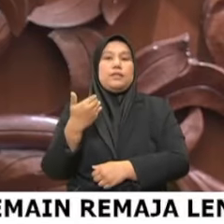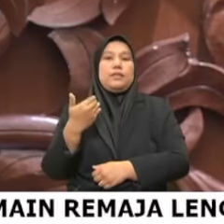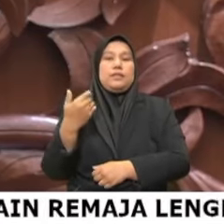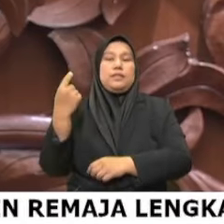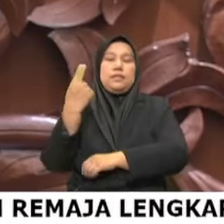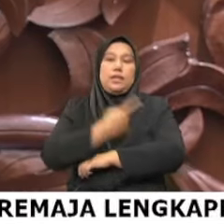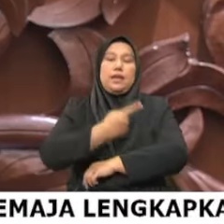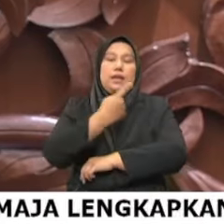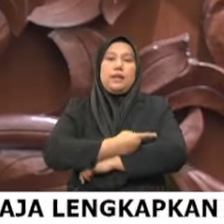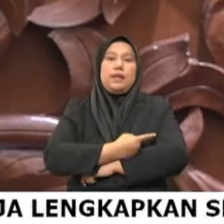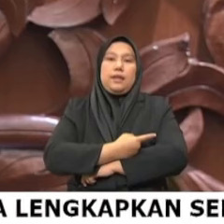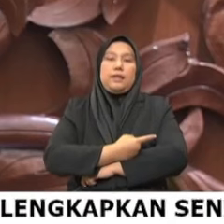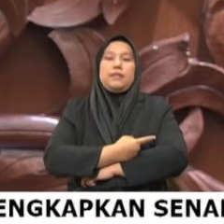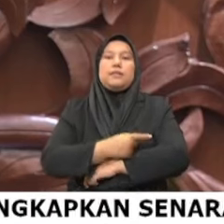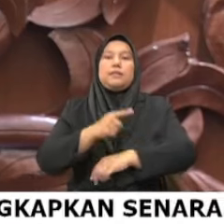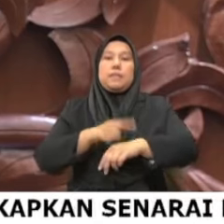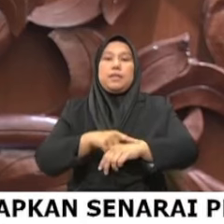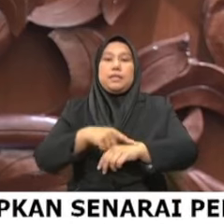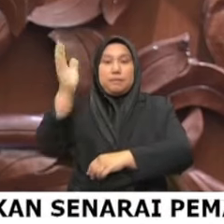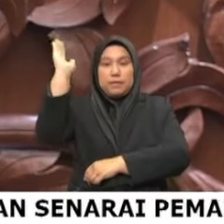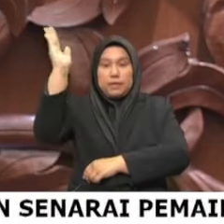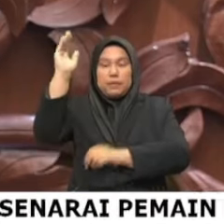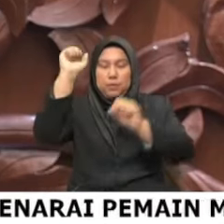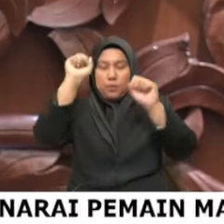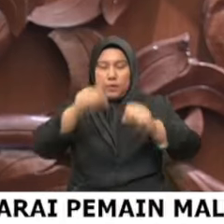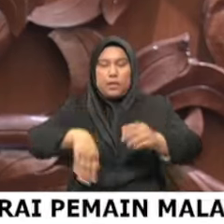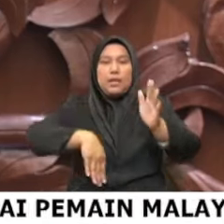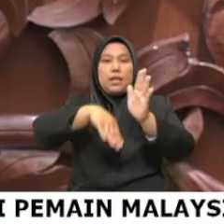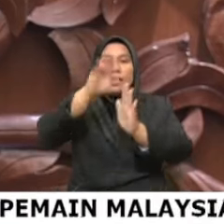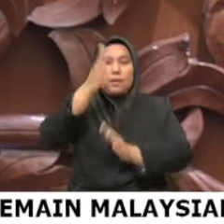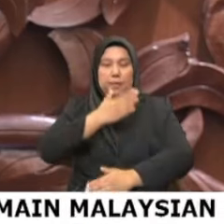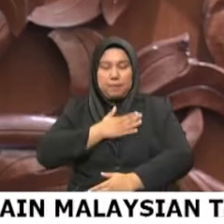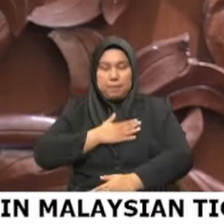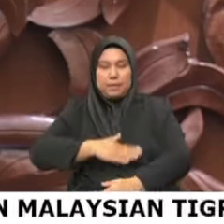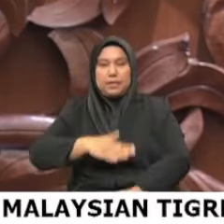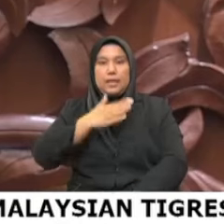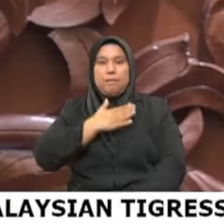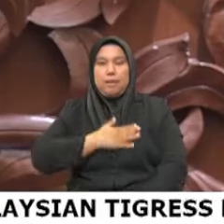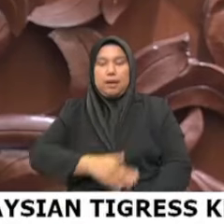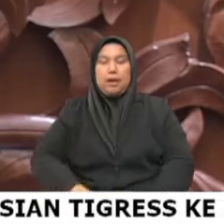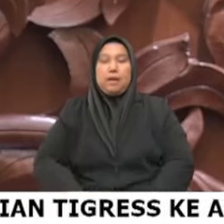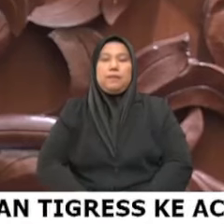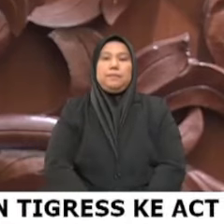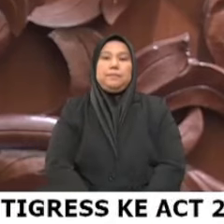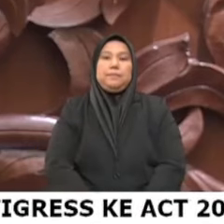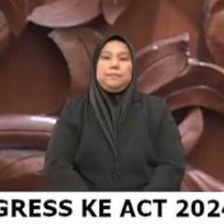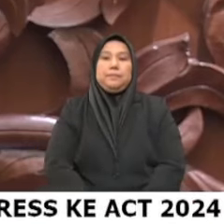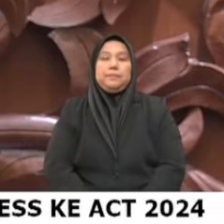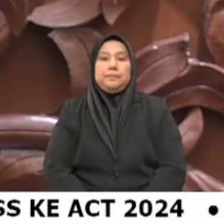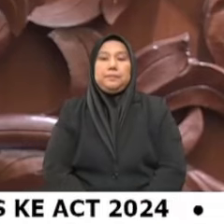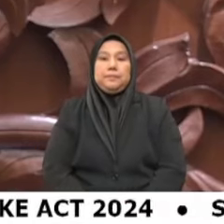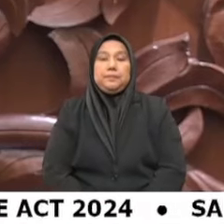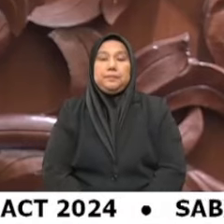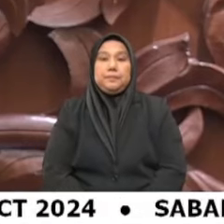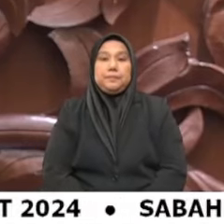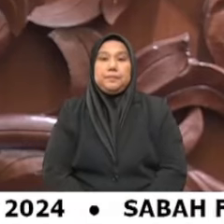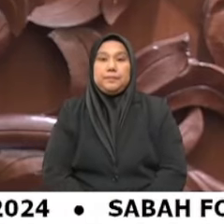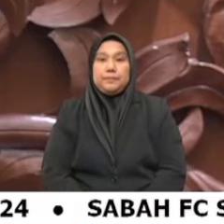lebih bersabar. Sebelum tu ada dua. Okey, saya bagi kita dulu. Tuan Ibu Tua. Ya, itu silakan. Berkaitan